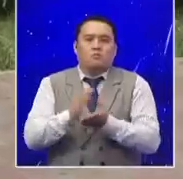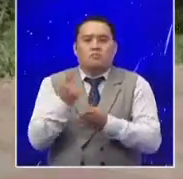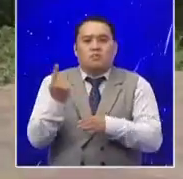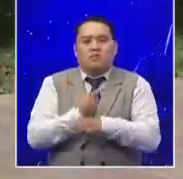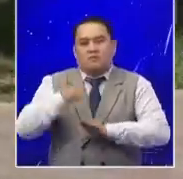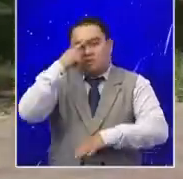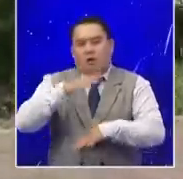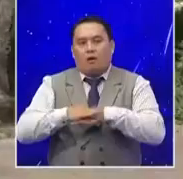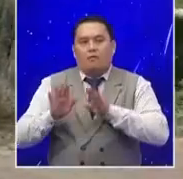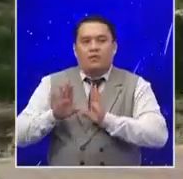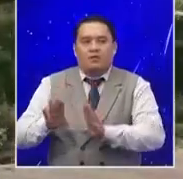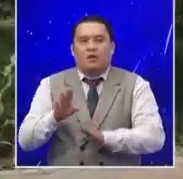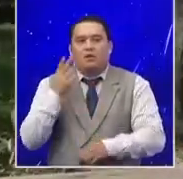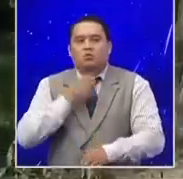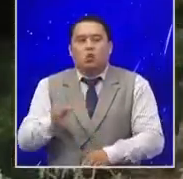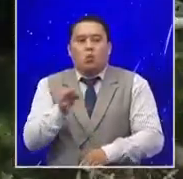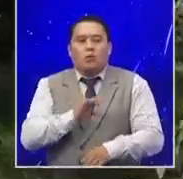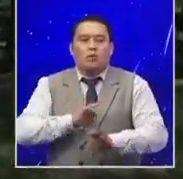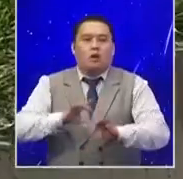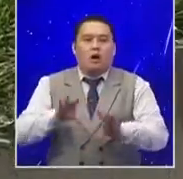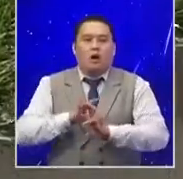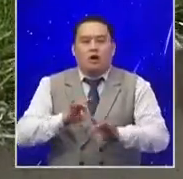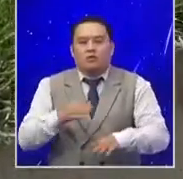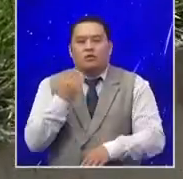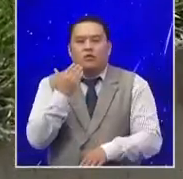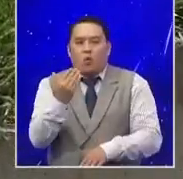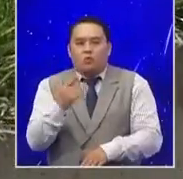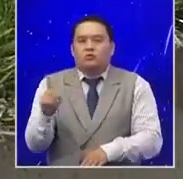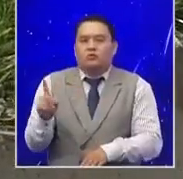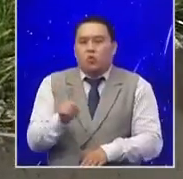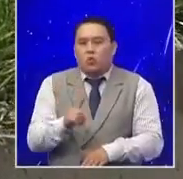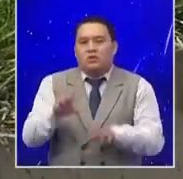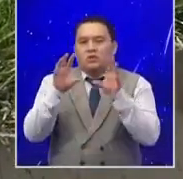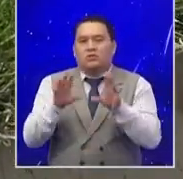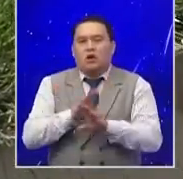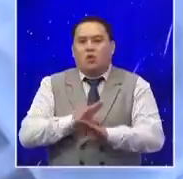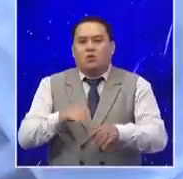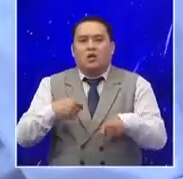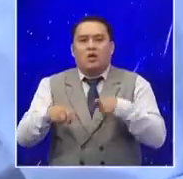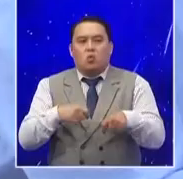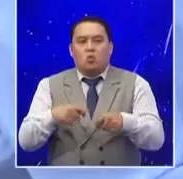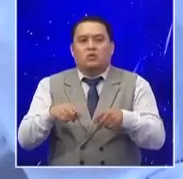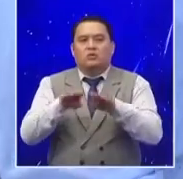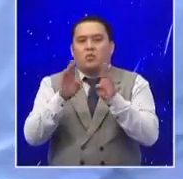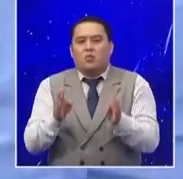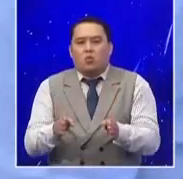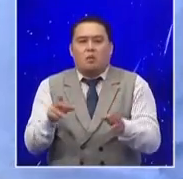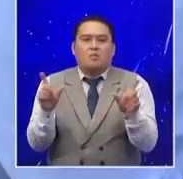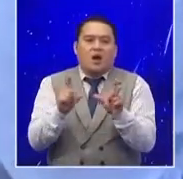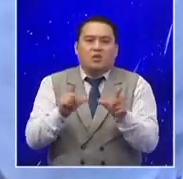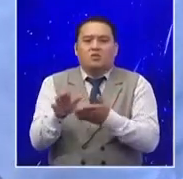первый заместитель акима Алматинской области. Как рассказали Лязату Турлашеву, все незаконно стоящие торговые киоски и бутики